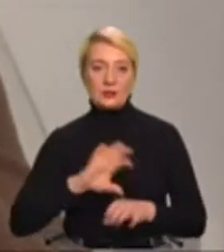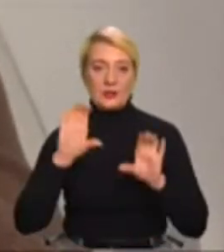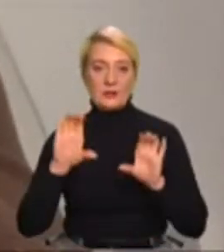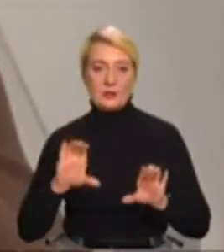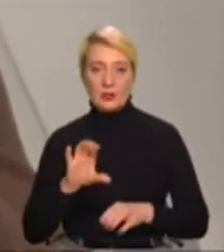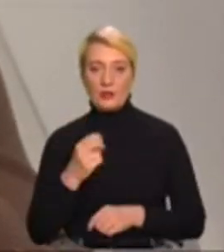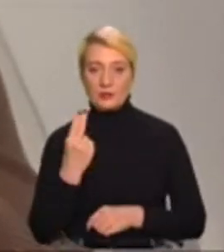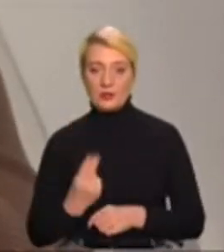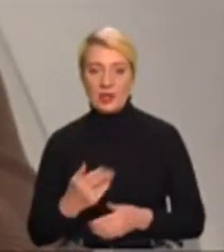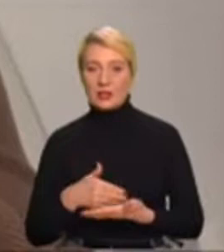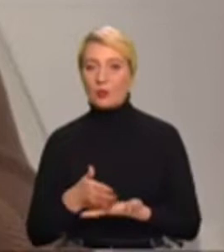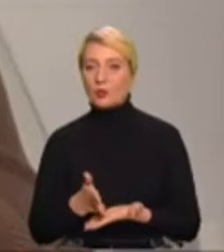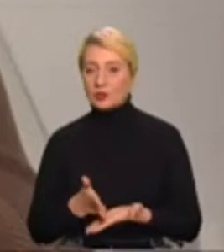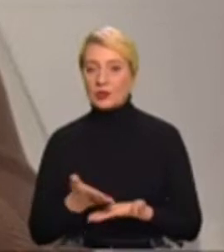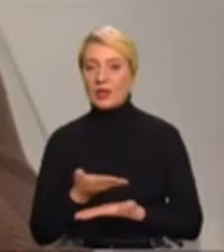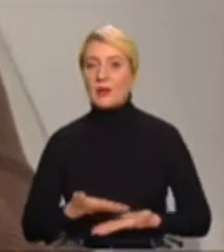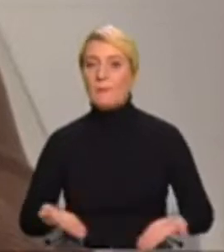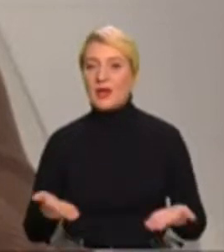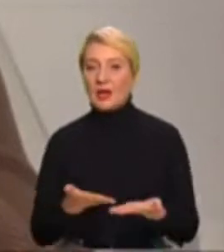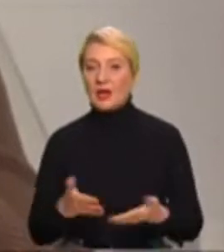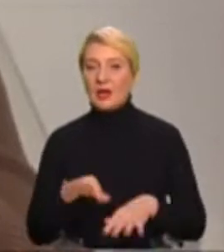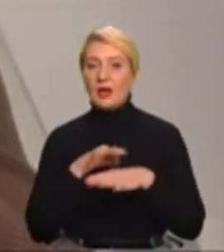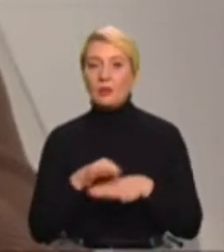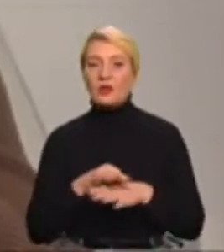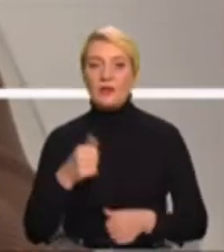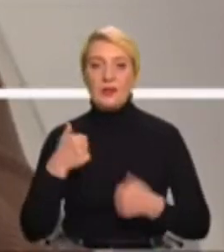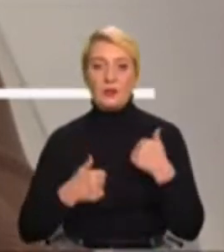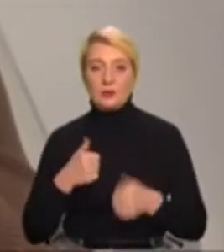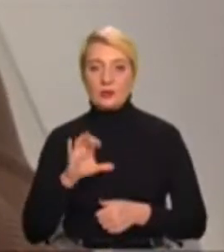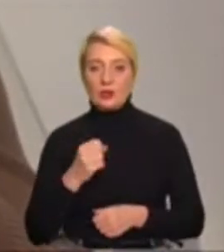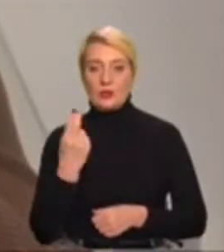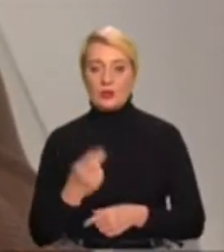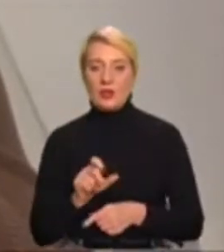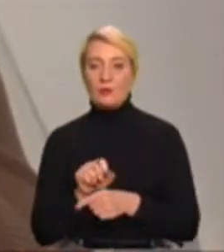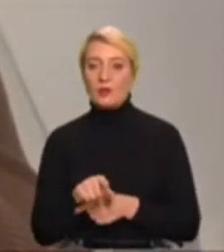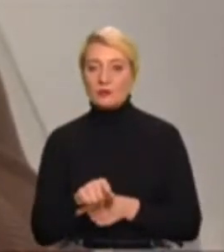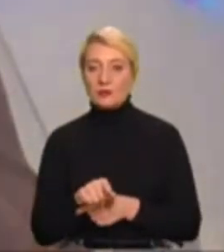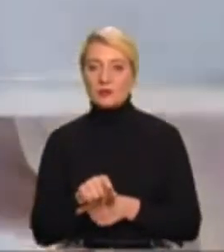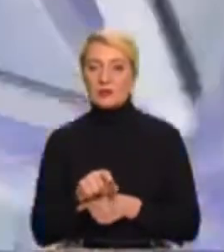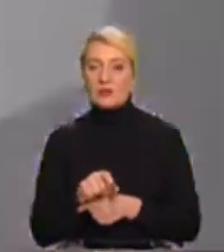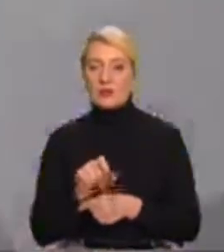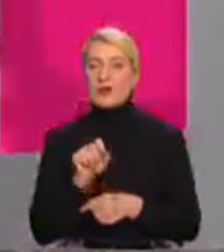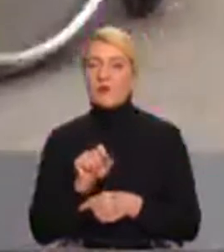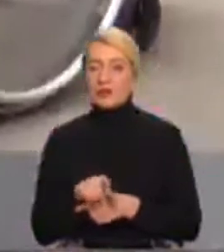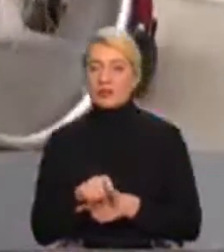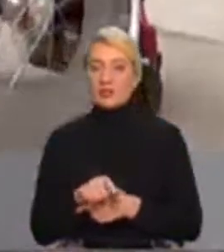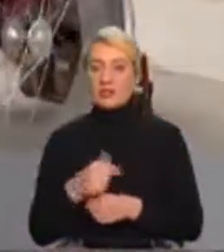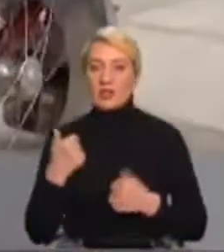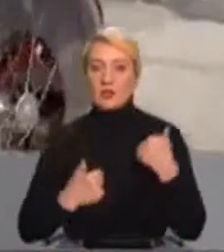соціальні послуги, і ми провели конкурс на соціальне замовлення, визначили переможців. Це